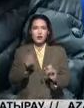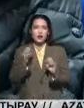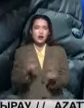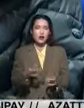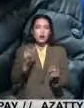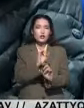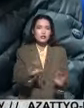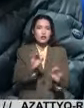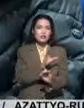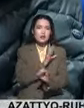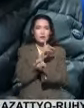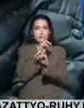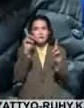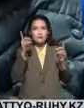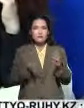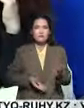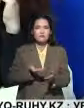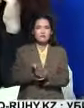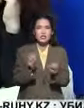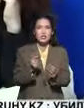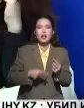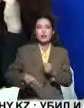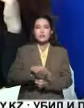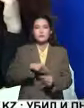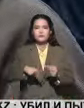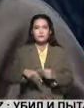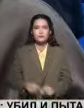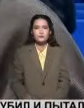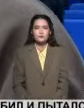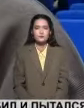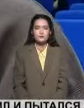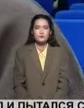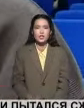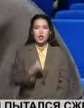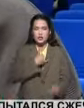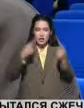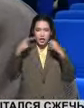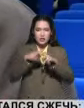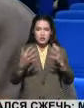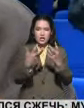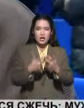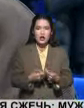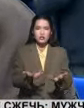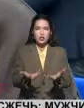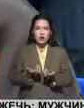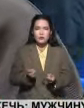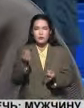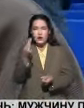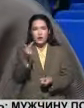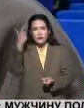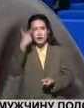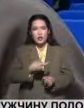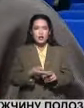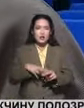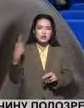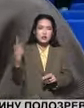Они также рассказали о разумном вложении средств в бизнес. Наш проект рассчитан на повышение финансовой грамотности. На этой неделе я